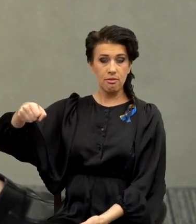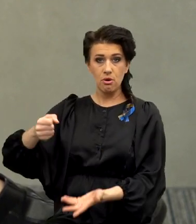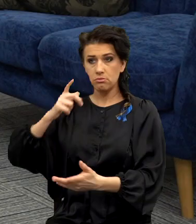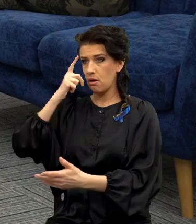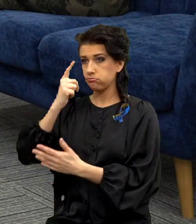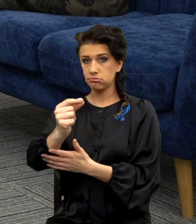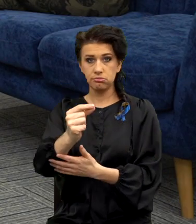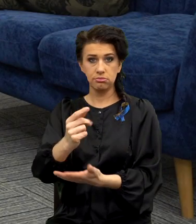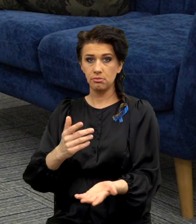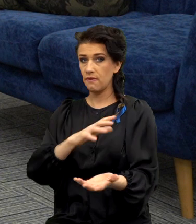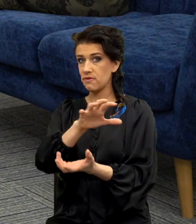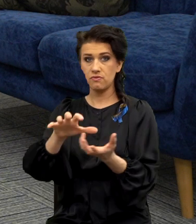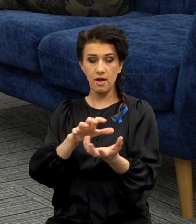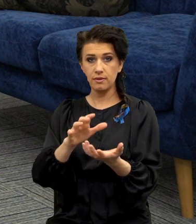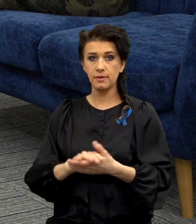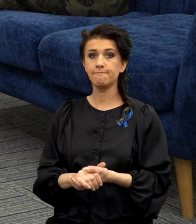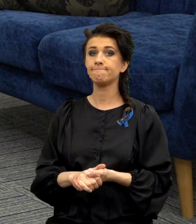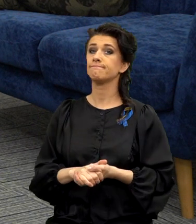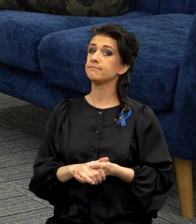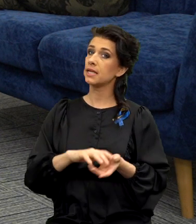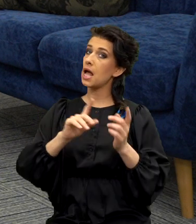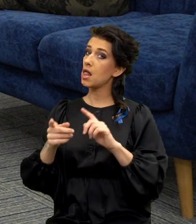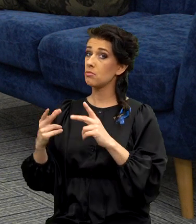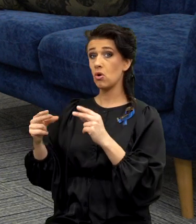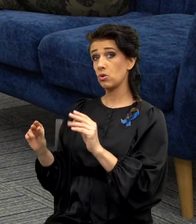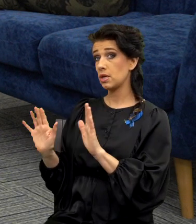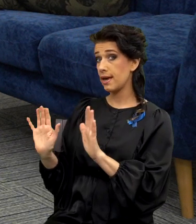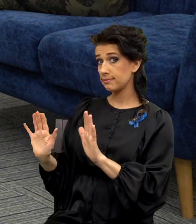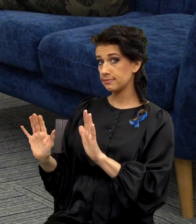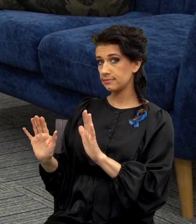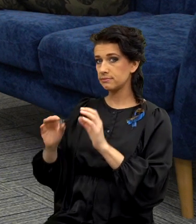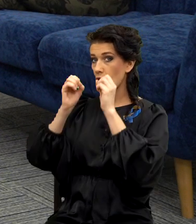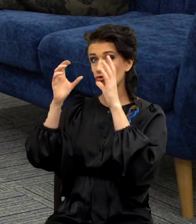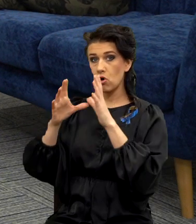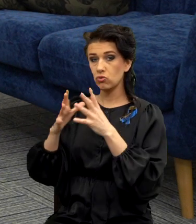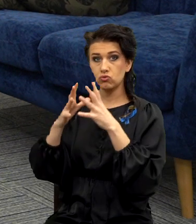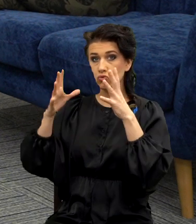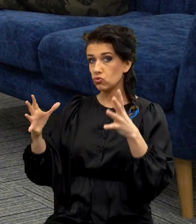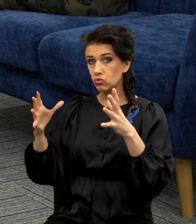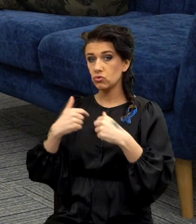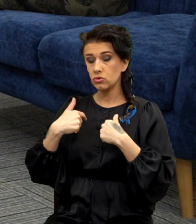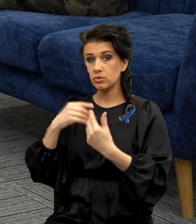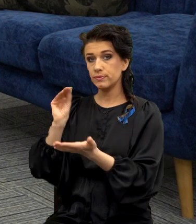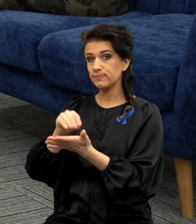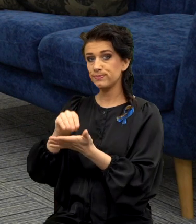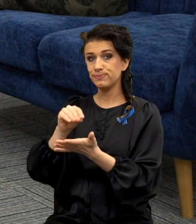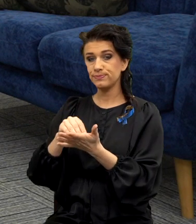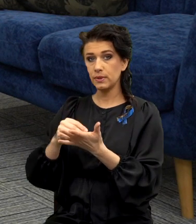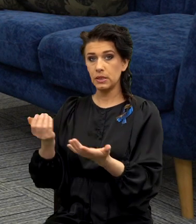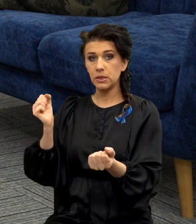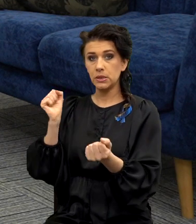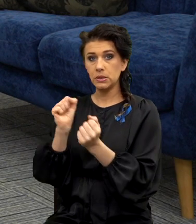wyruszyć, szukając bezpieczeństwa. Albo nie. Albo nie. Albo ten szok jest tak duży, że doświadczamy